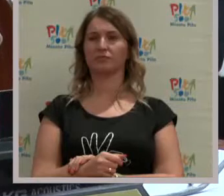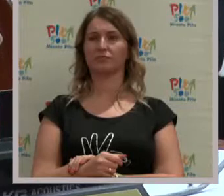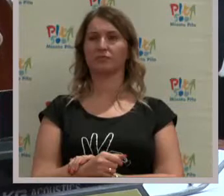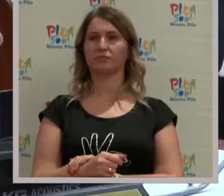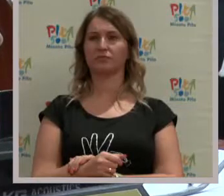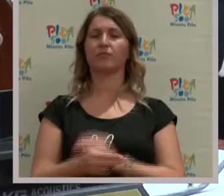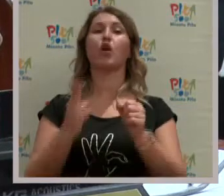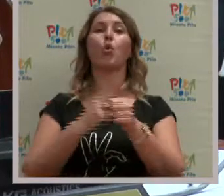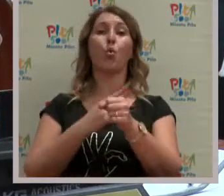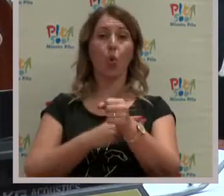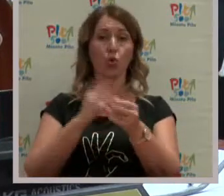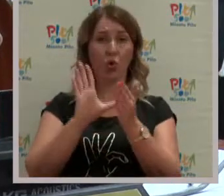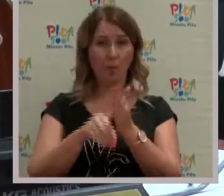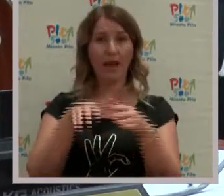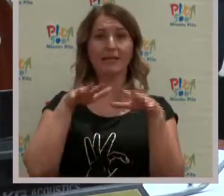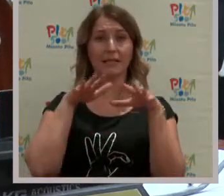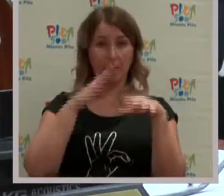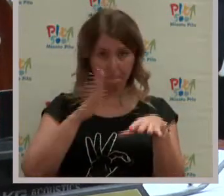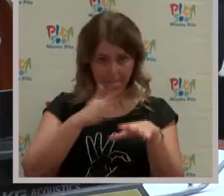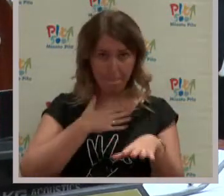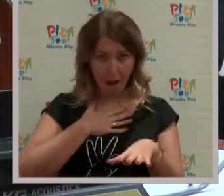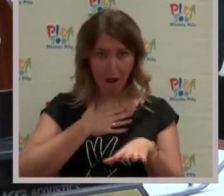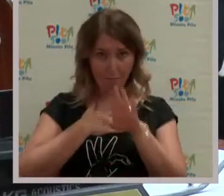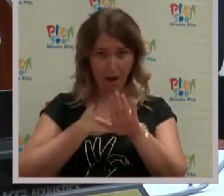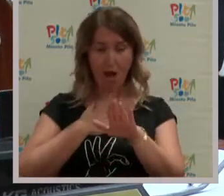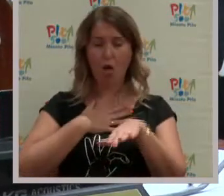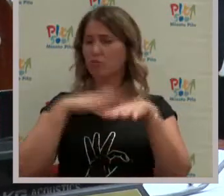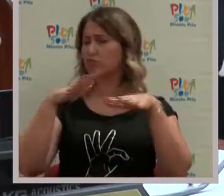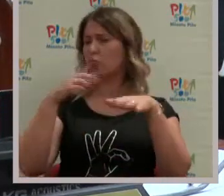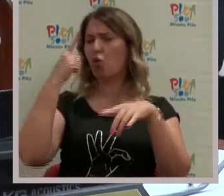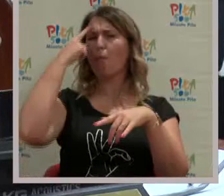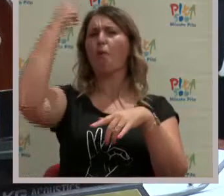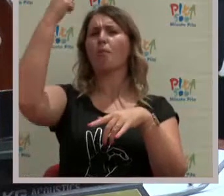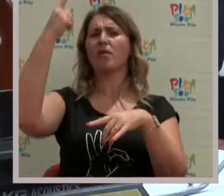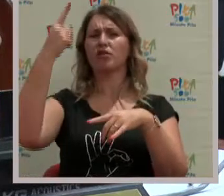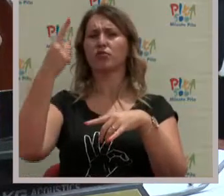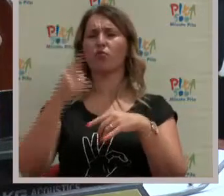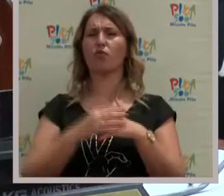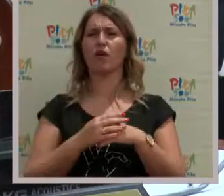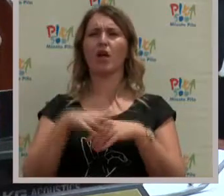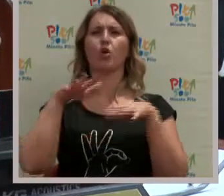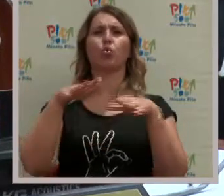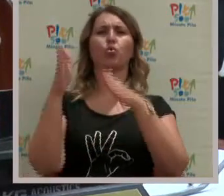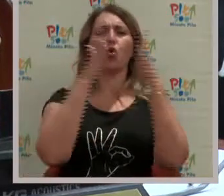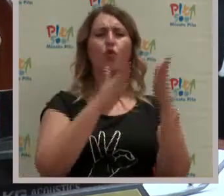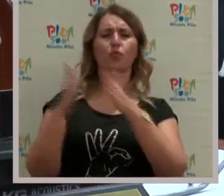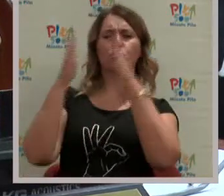które planowane są w najbliższym czasie do wykonania przygotowana dokumentacja projektowa